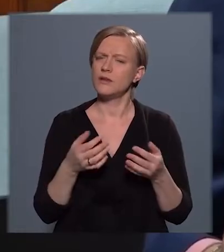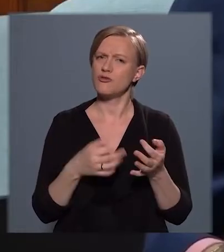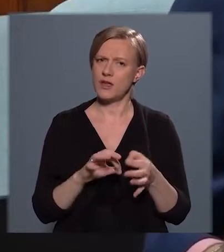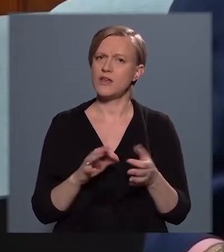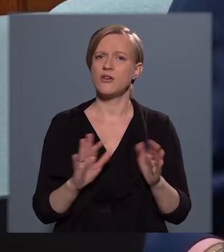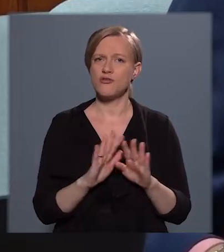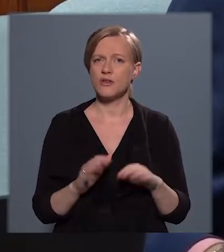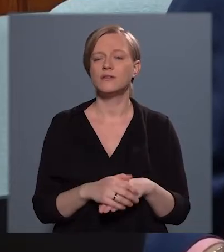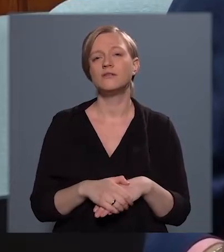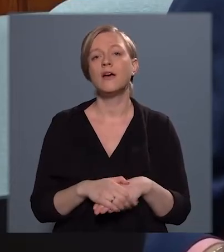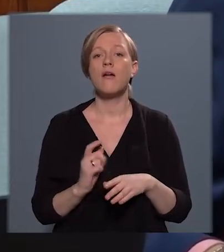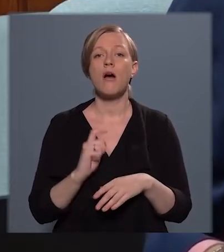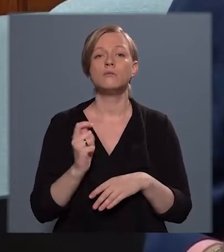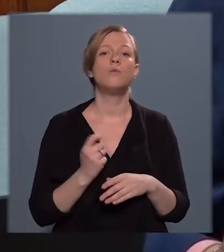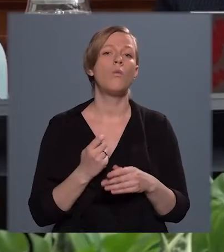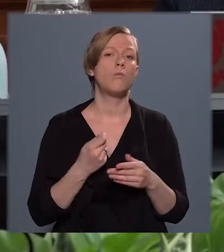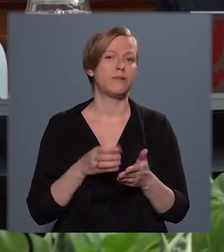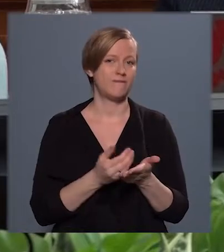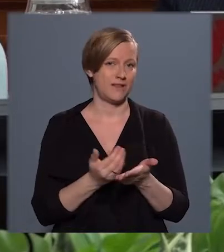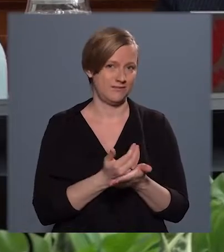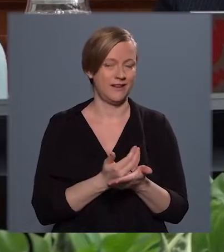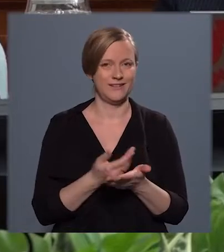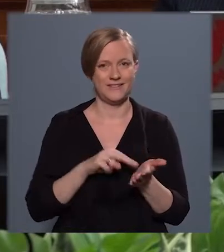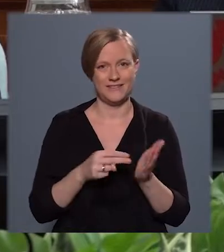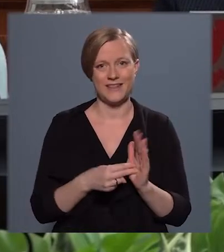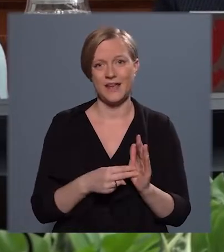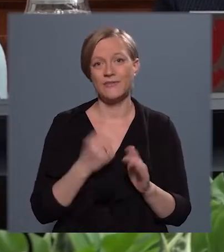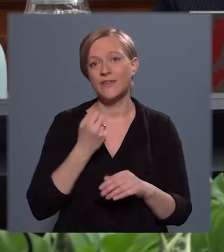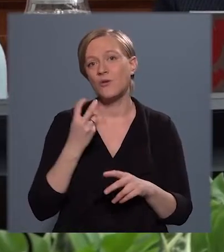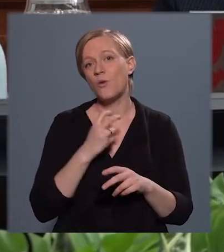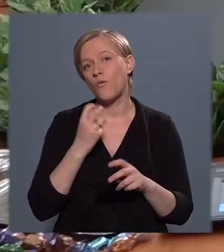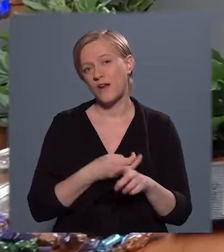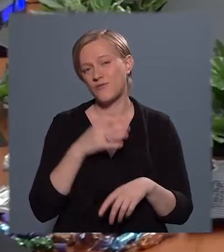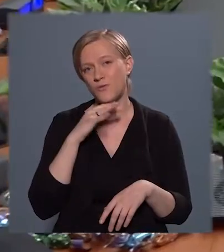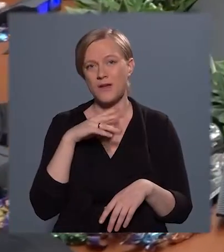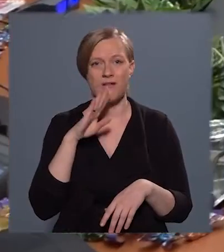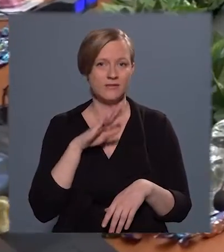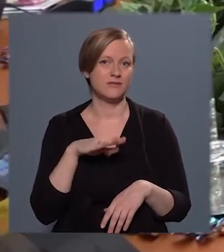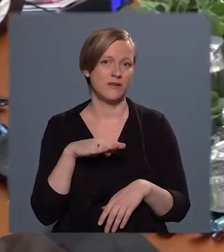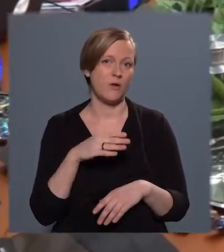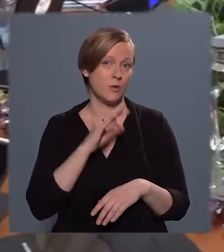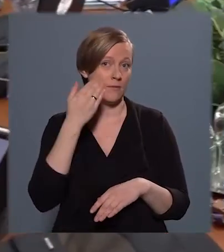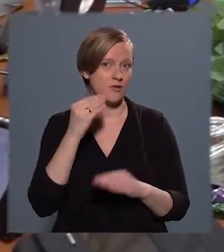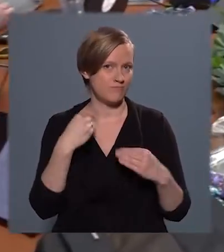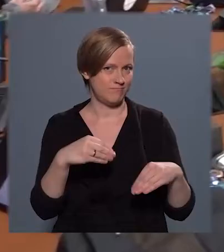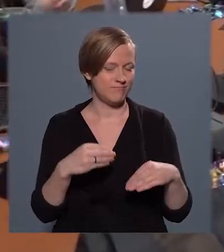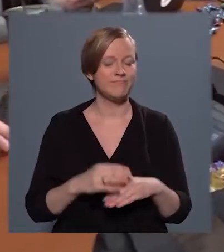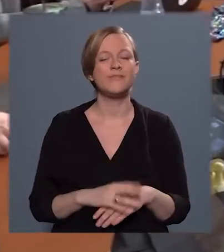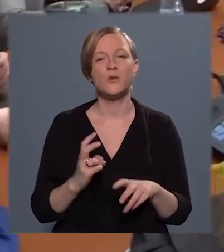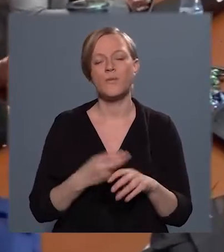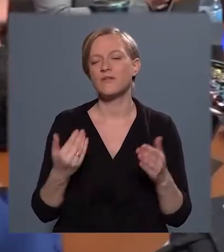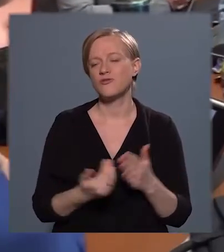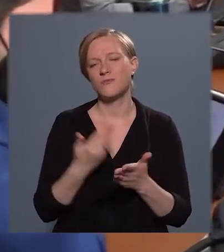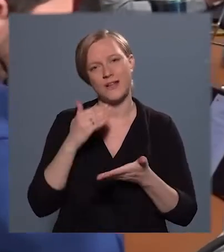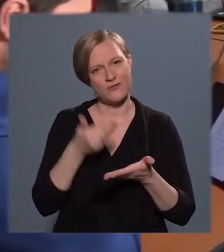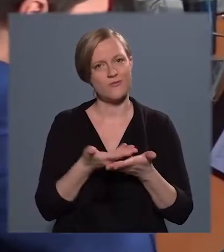az önkormányzat adóbevételi terveit. Díjkovács Róbert Antal polgármester egyebek között beszámolt arról is, hogy Kőbánya ismét